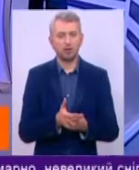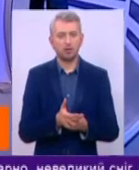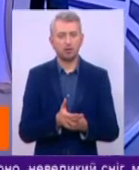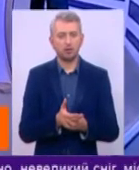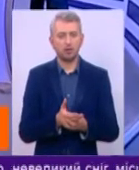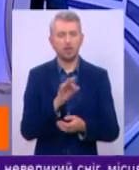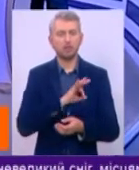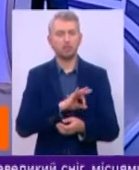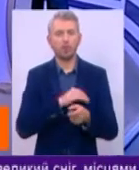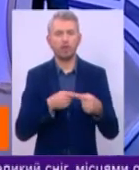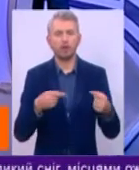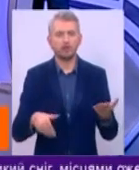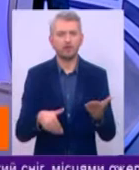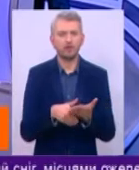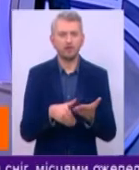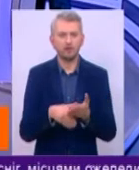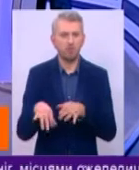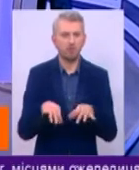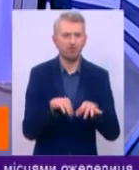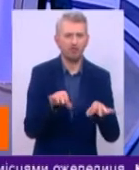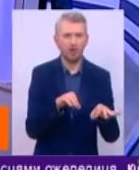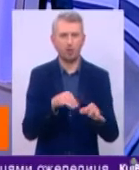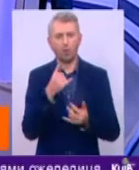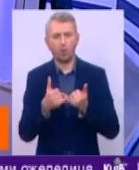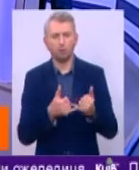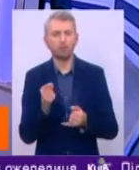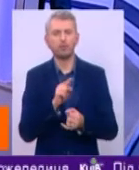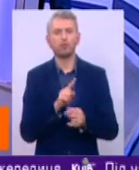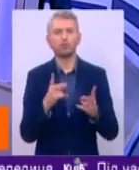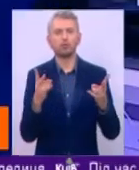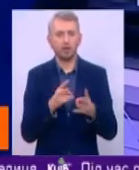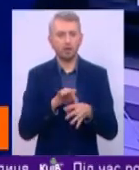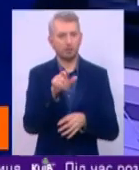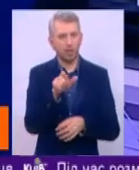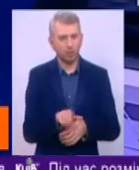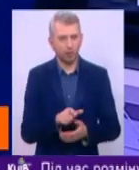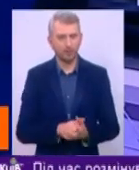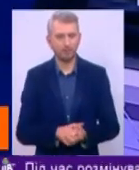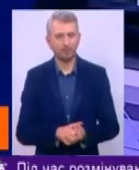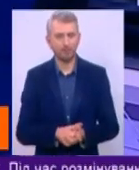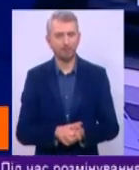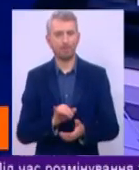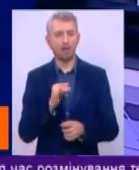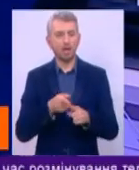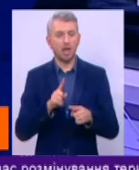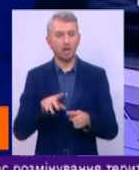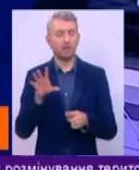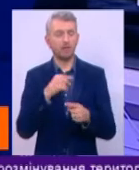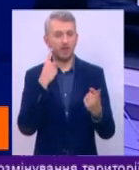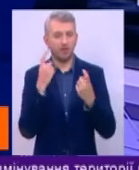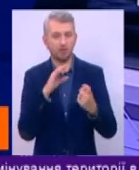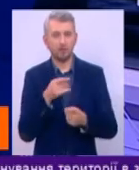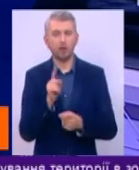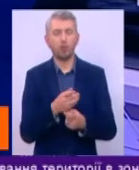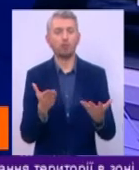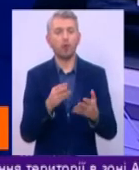назначение, использование различных средств передвижения, ухода. То есть то, в чем нуждается больной. И вот эта вся информация о том, в